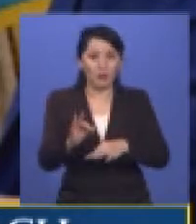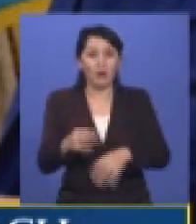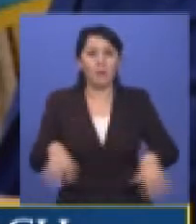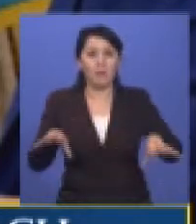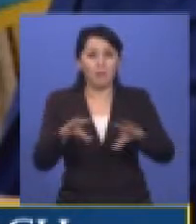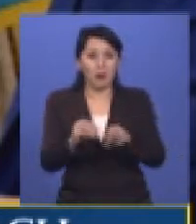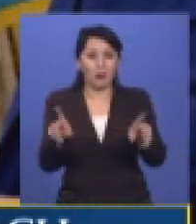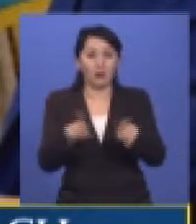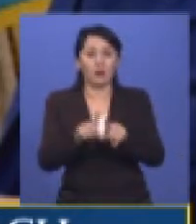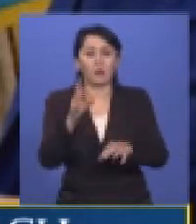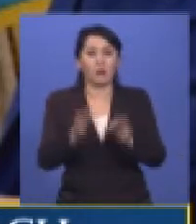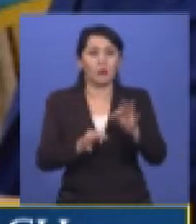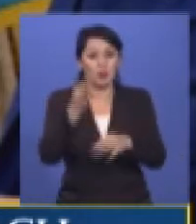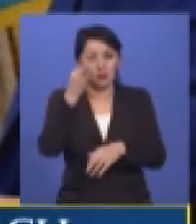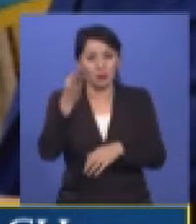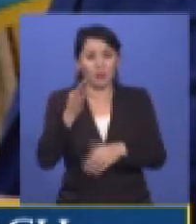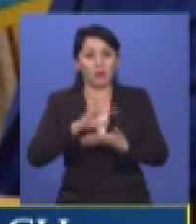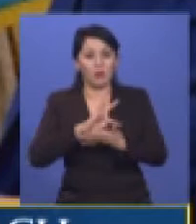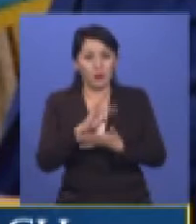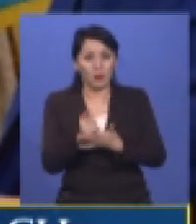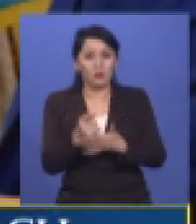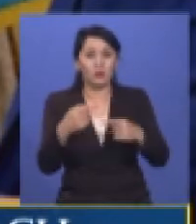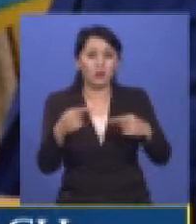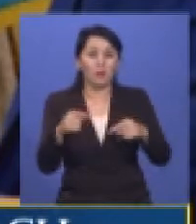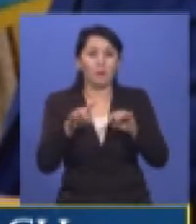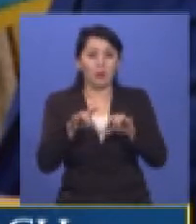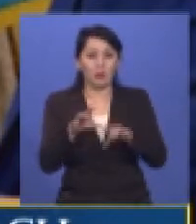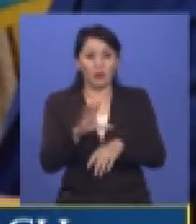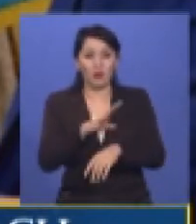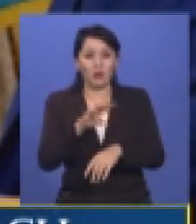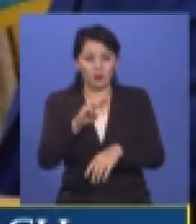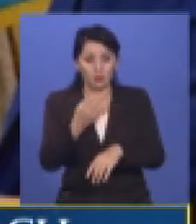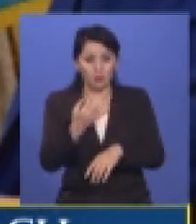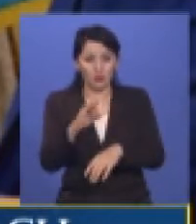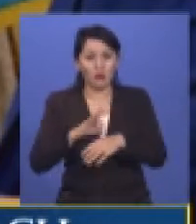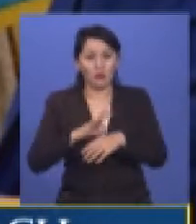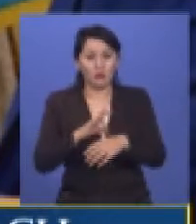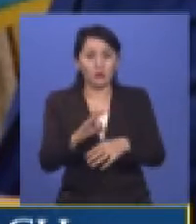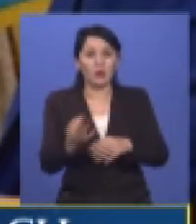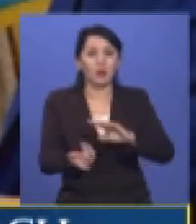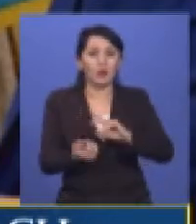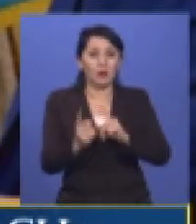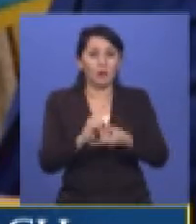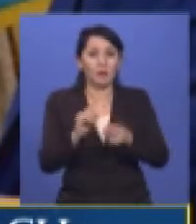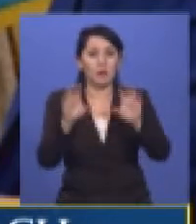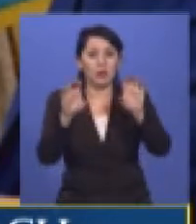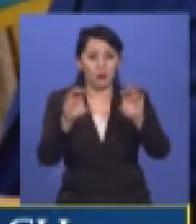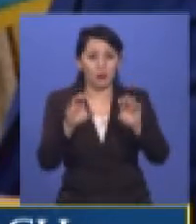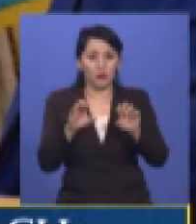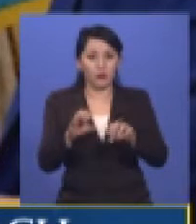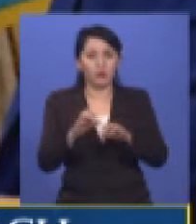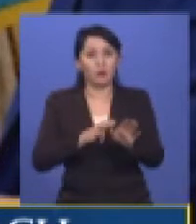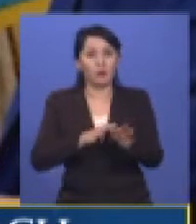жобаларды ілгерілету, біркелкі сот тәжірибесін қамтамасыз ету жөнінде де баяндады. Қасым Жомарт Тоқаев жүргізіліп жатқан реформалардың